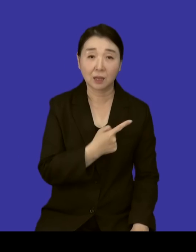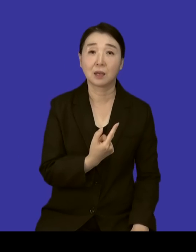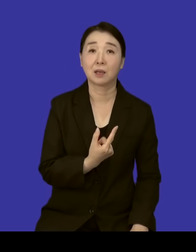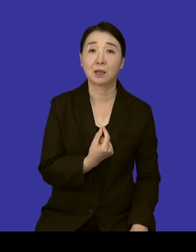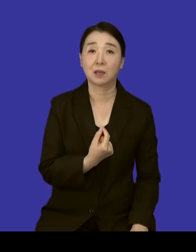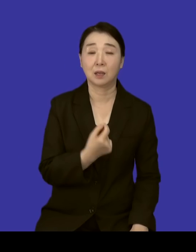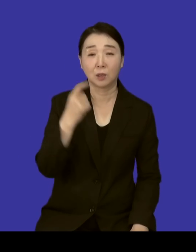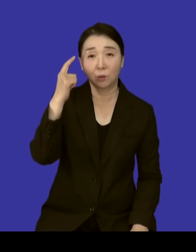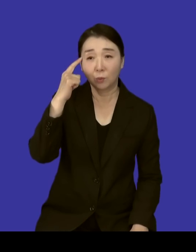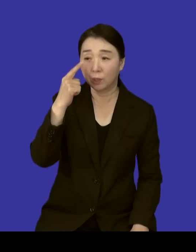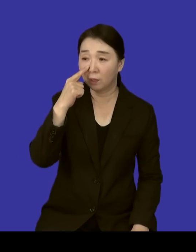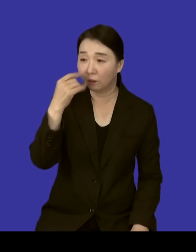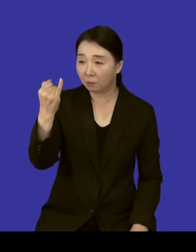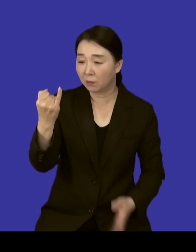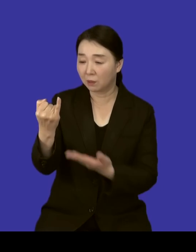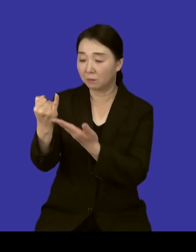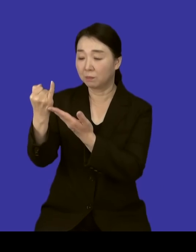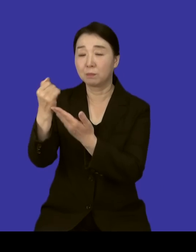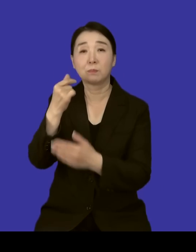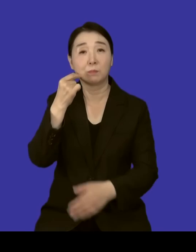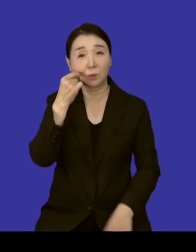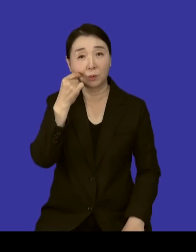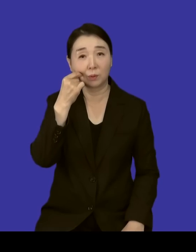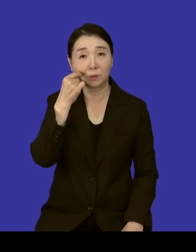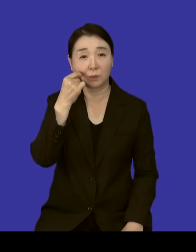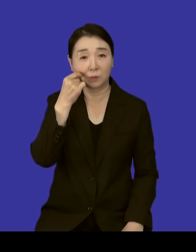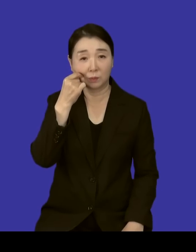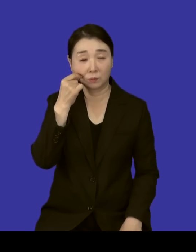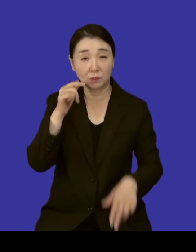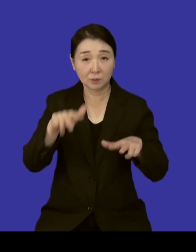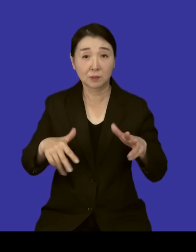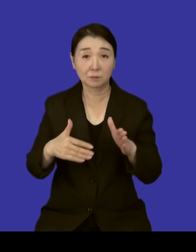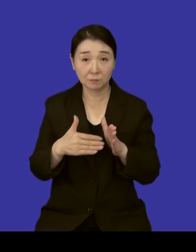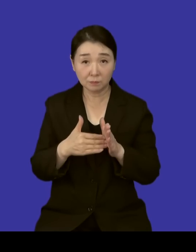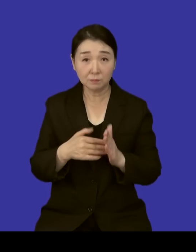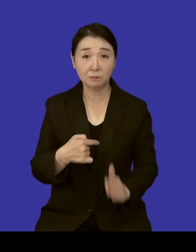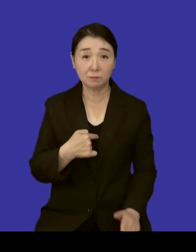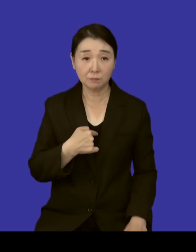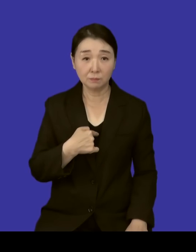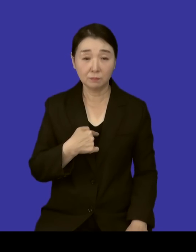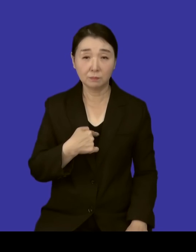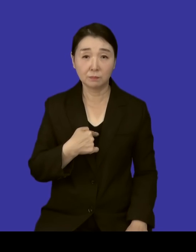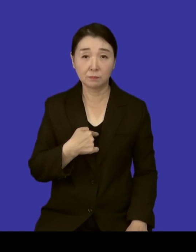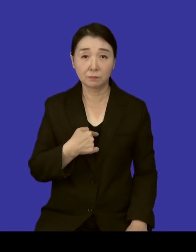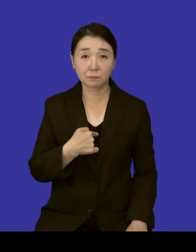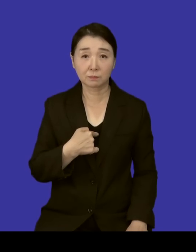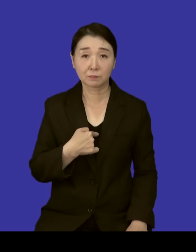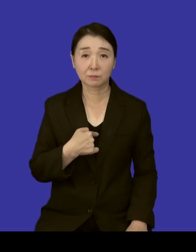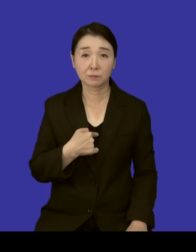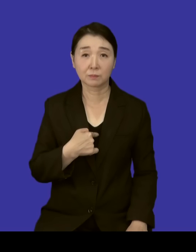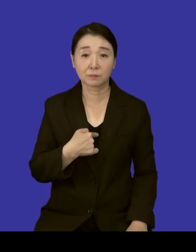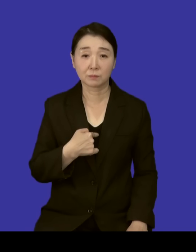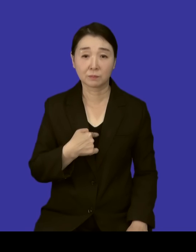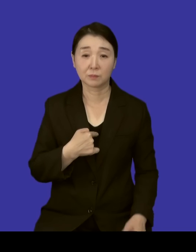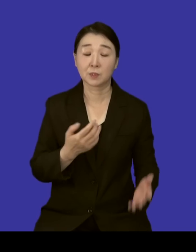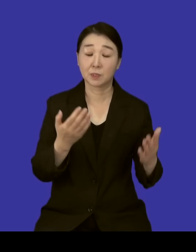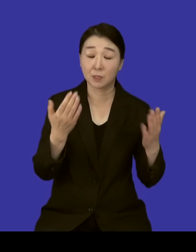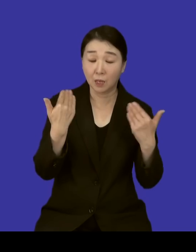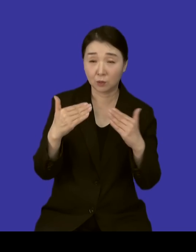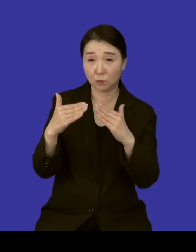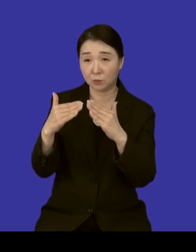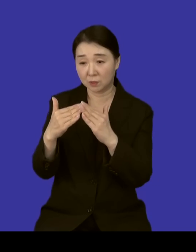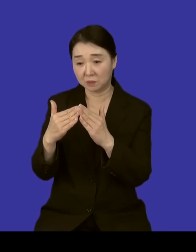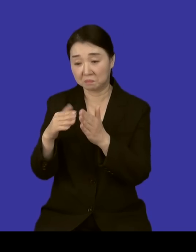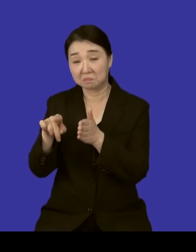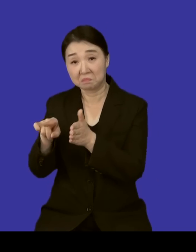그 엄마를 존경하지 못하고 예. 지금까지 내가 이렇게 학교 집